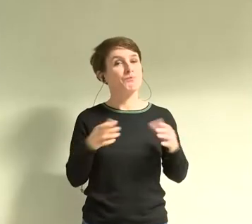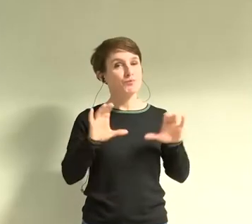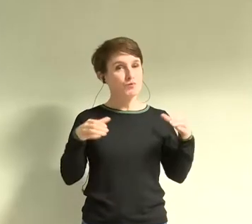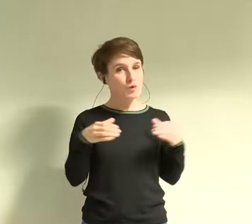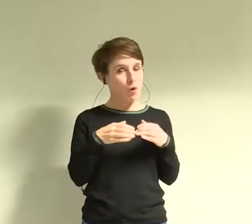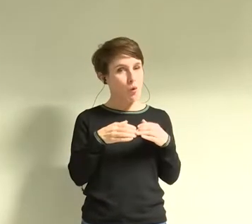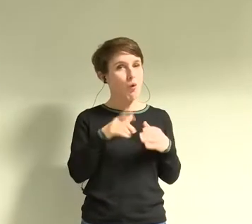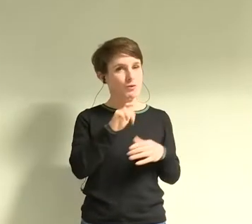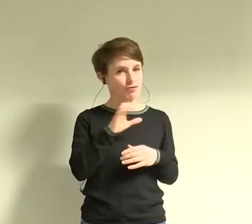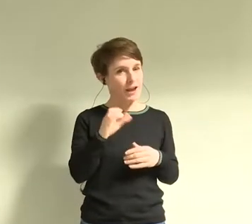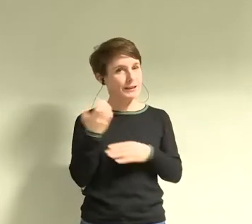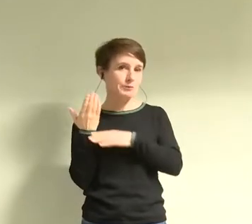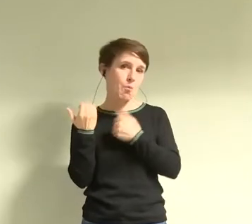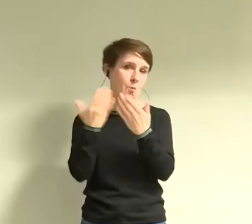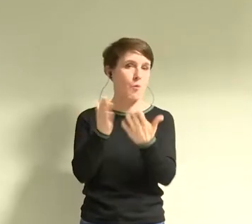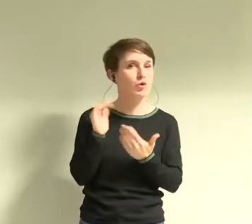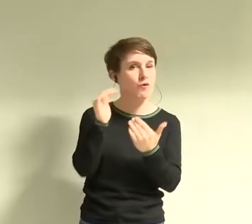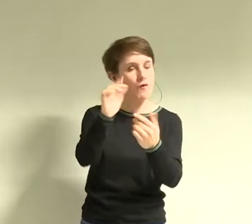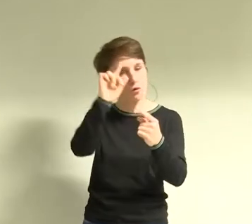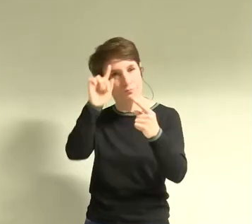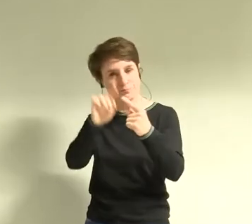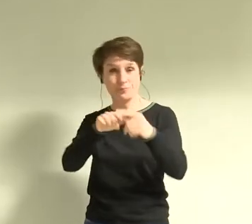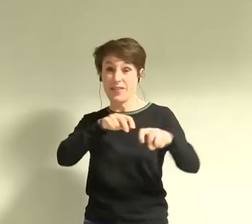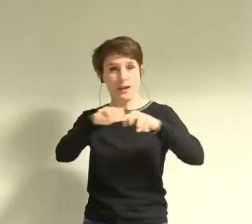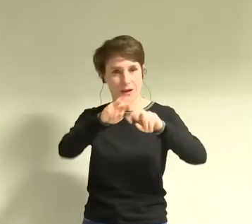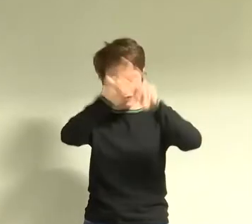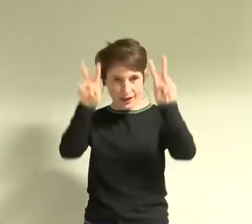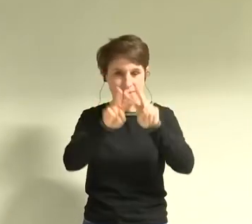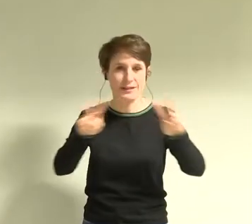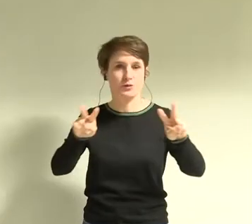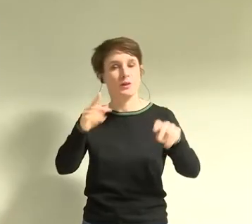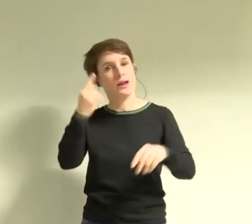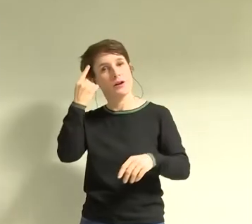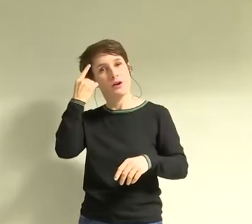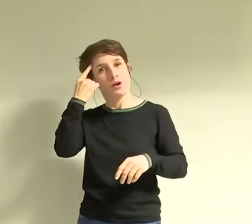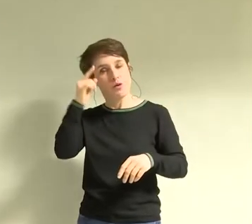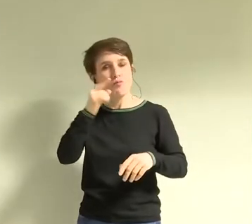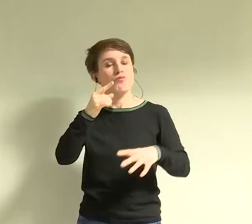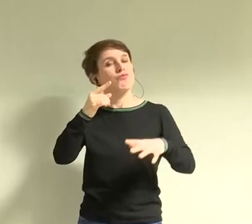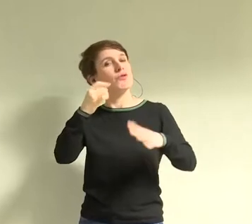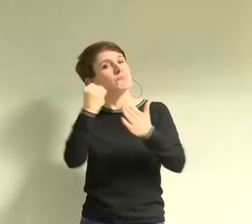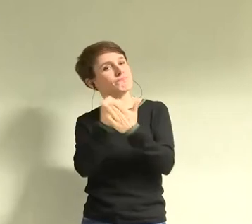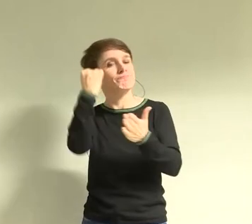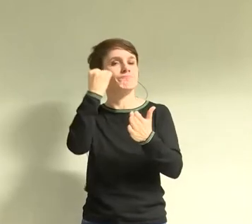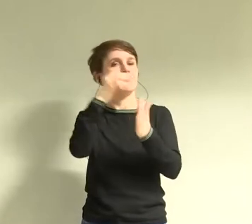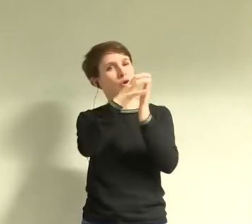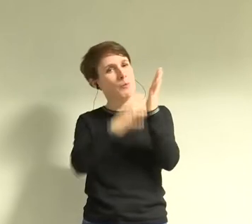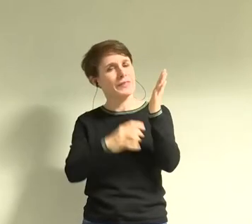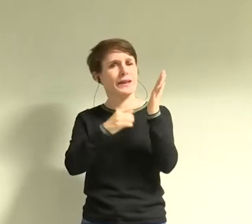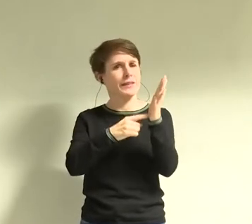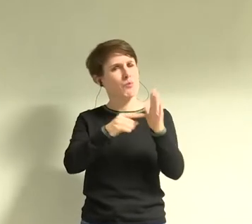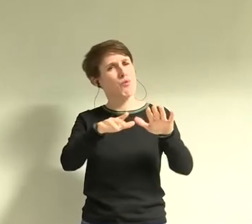commun vise à soutenir une démarche internationale pour l'élaboration et l'adoption d'un traité sur la non prolifération des combustibles